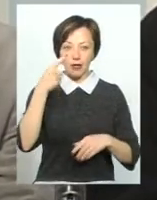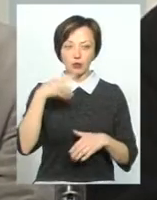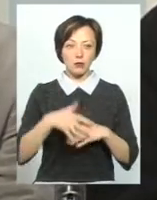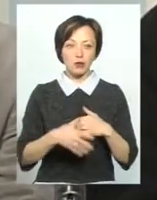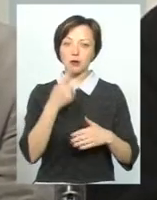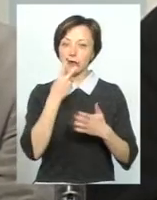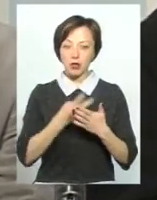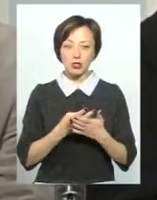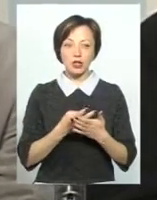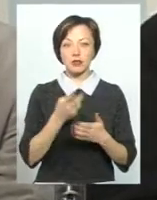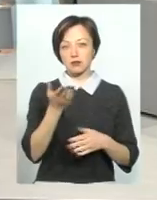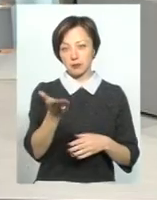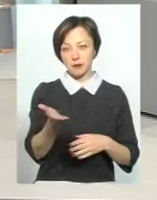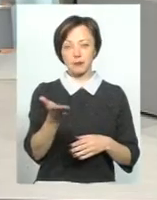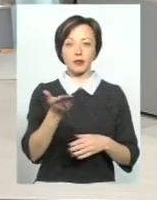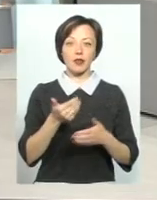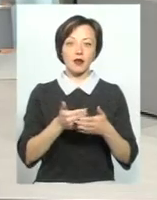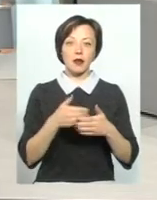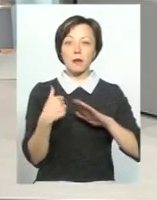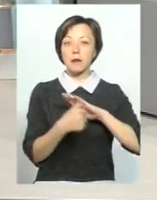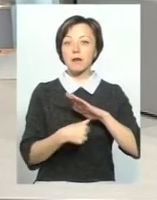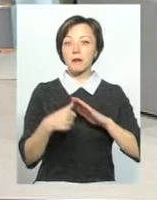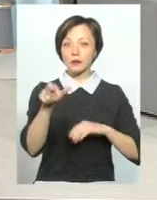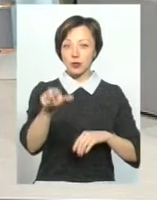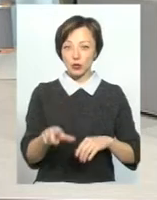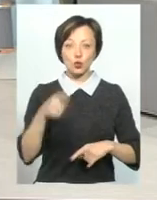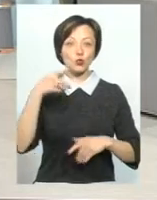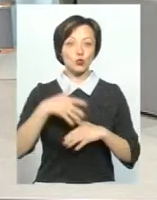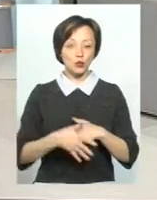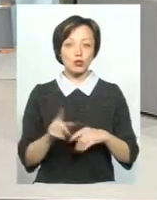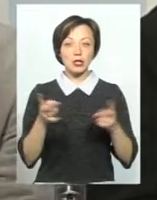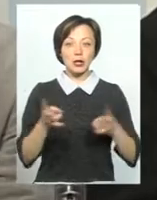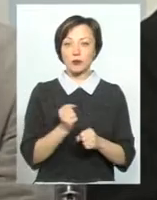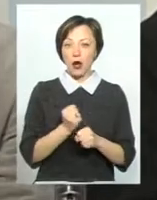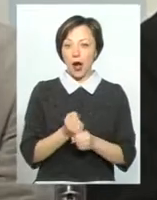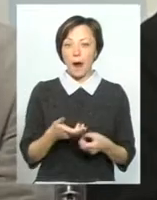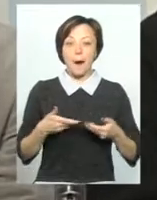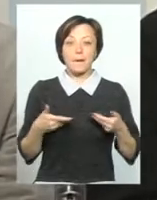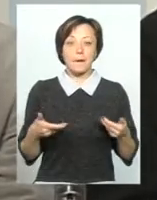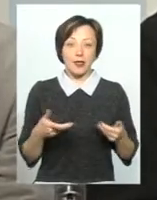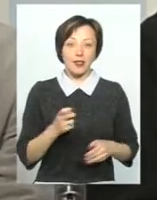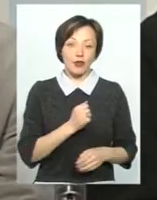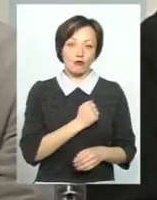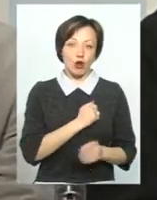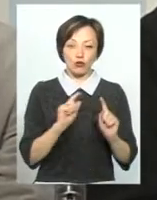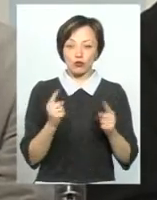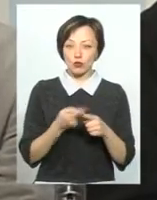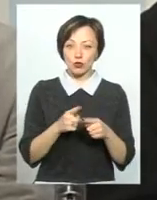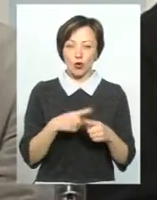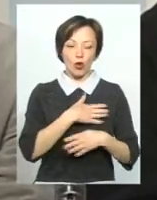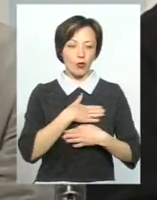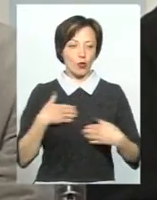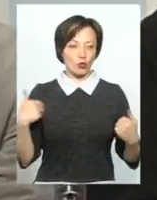От бачите, якщо дивитись, Бідхатько зрозумів, що треба робити. А ми, на жаль, чомусь цього не